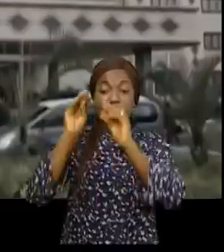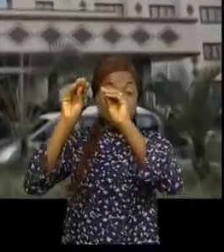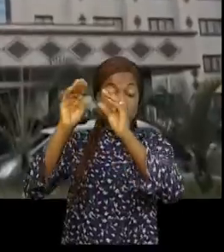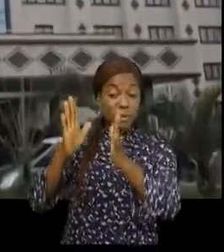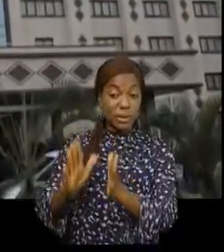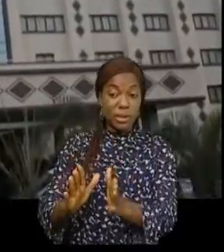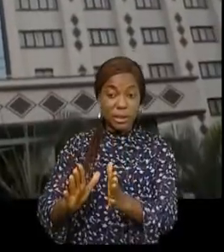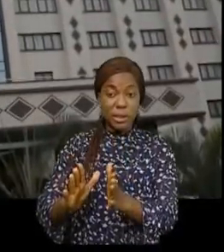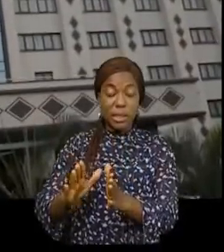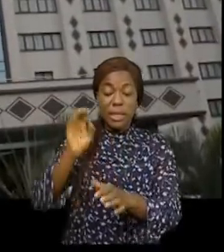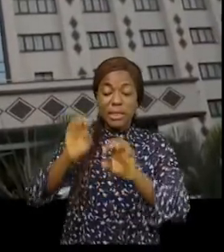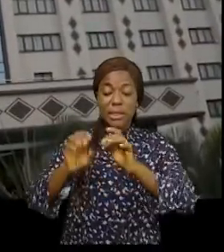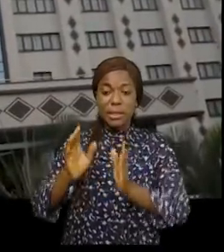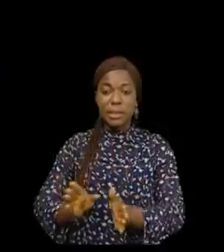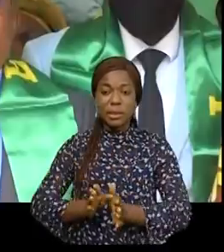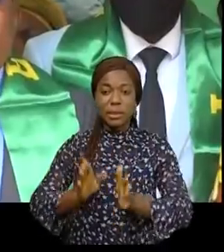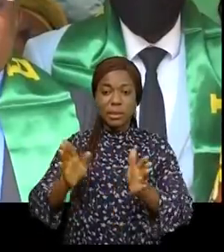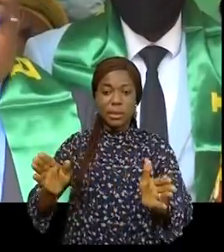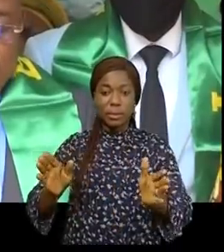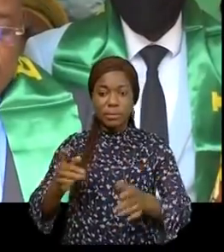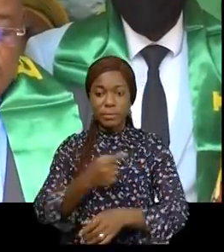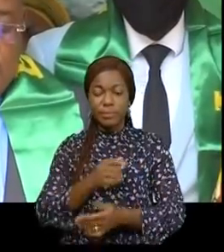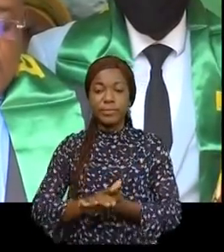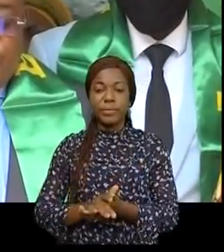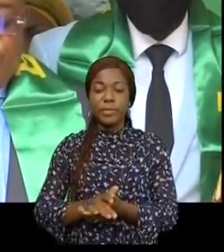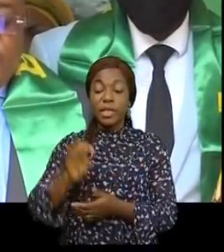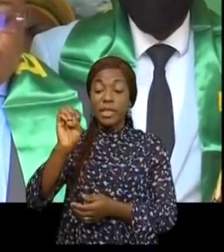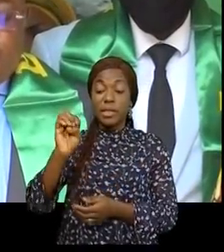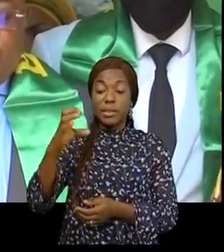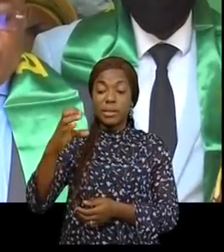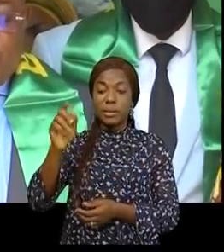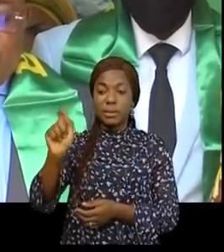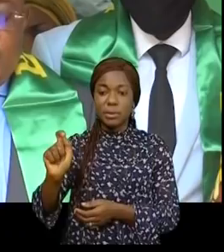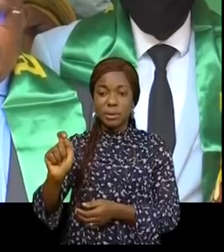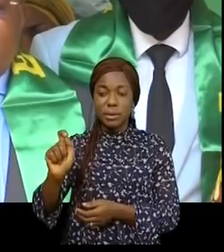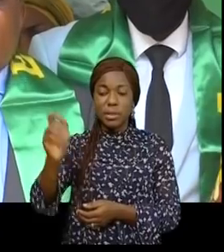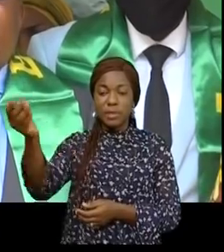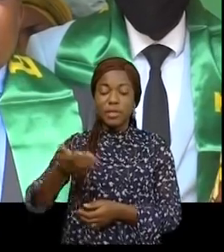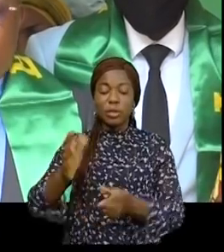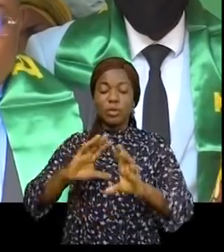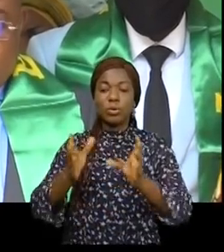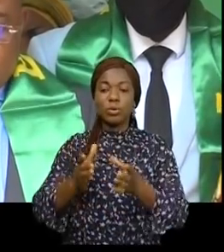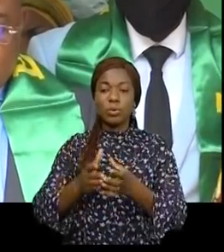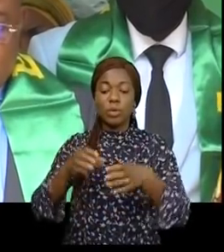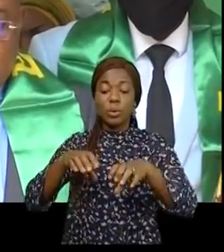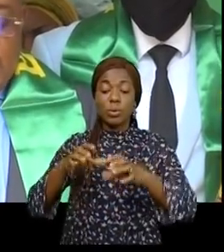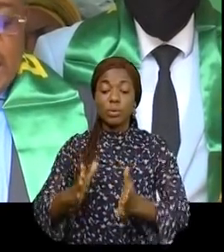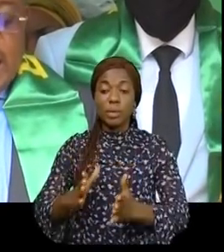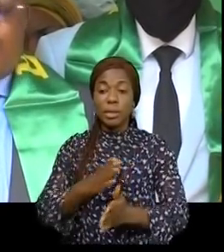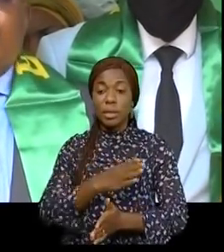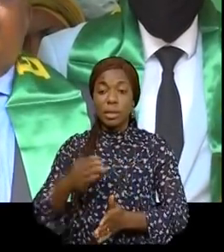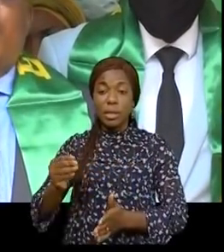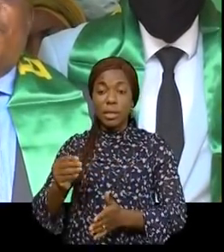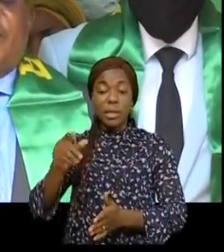Kitenge, secrétaire général de l'ECT. L'ECT invite tous les Congolais et toutes les Congolaises à